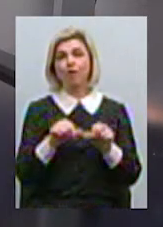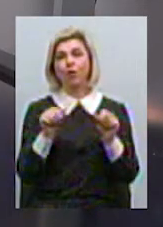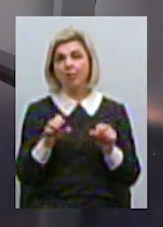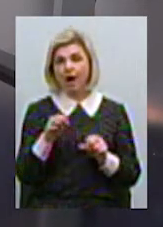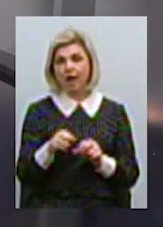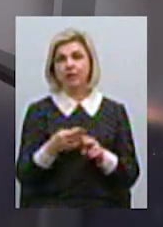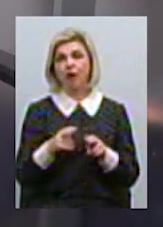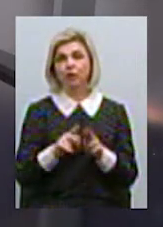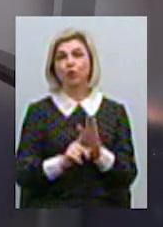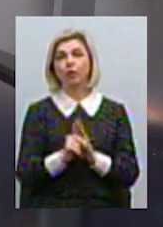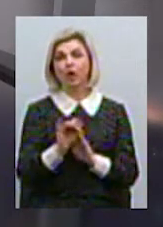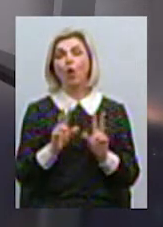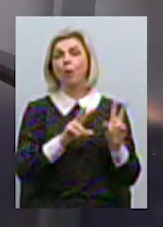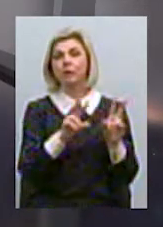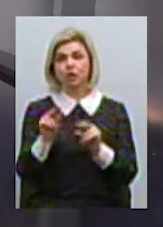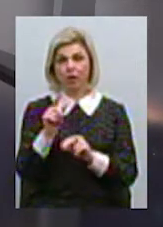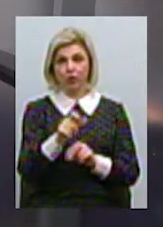і пообіцяли людям зробити